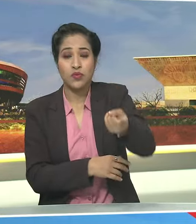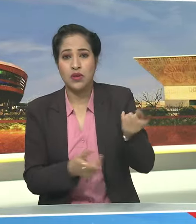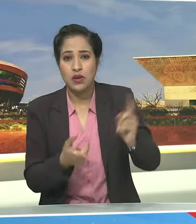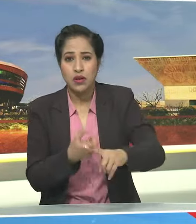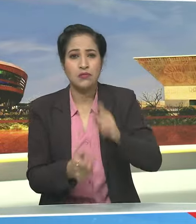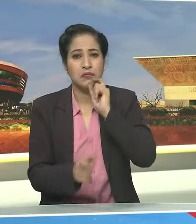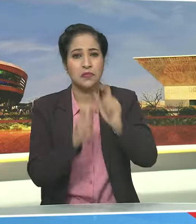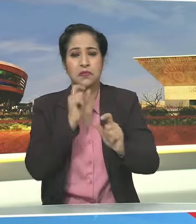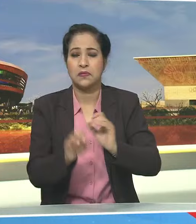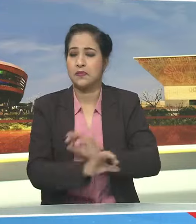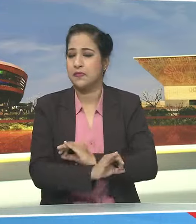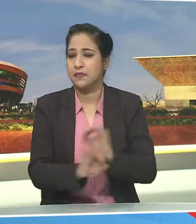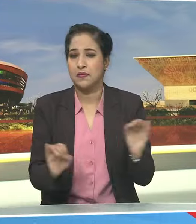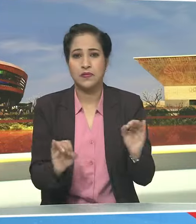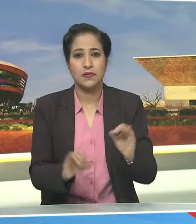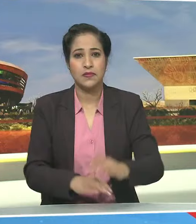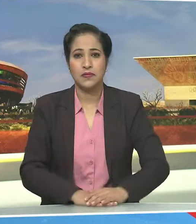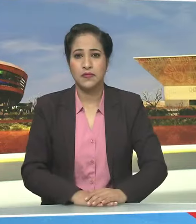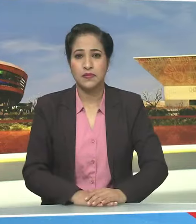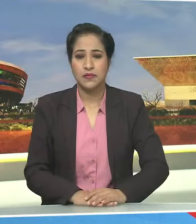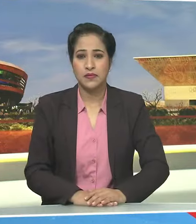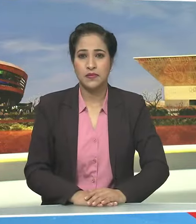बयान नहीं दिया